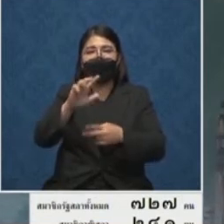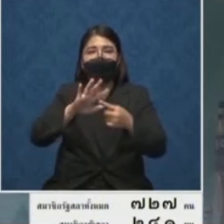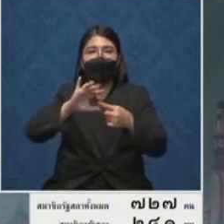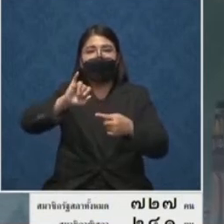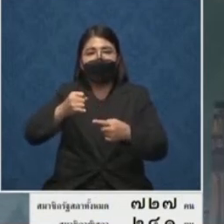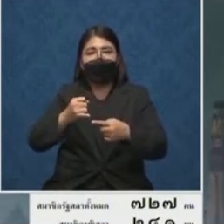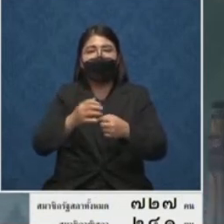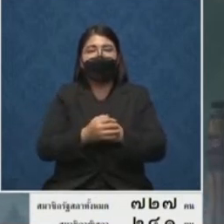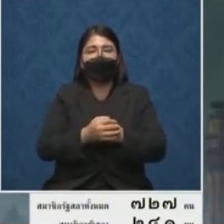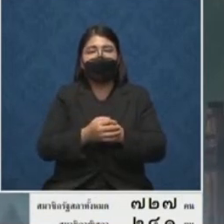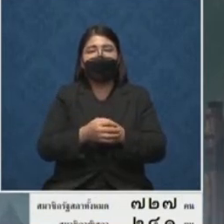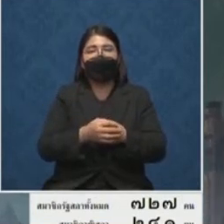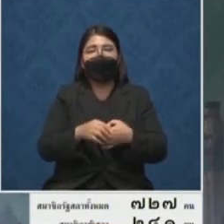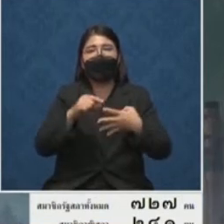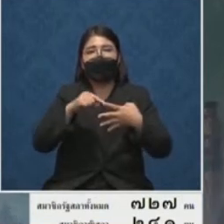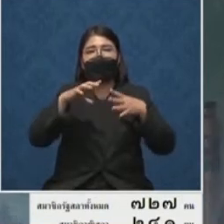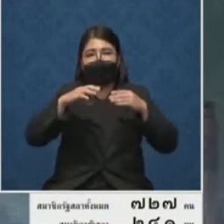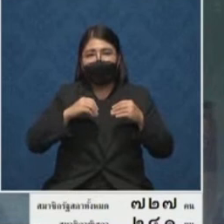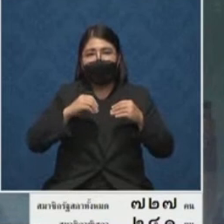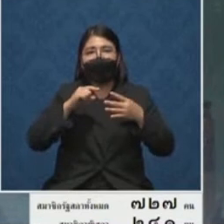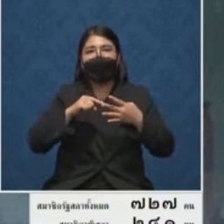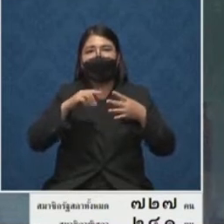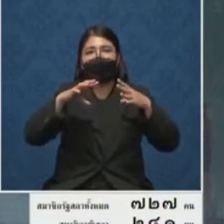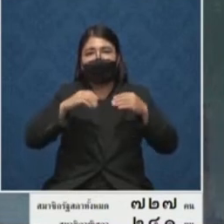661นายองอาจคล้ามไพบูลย์